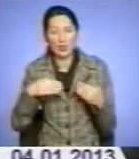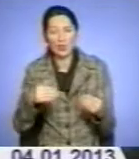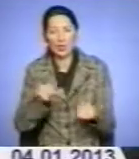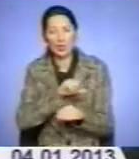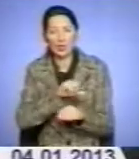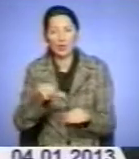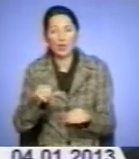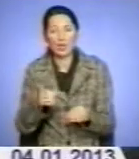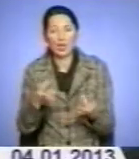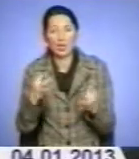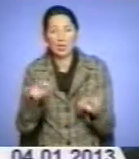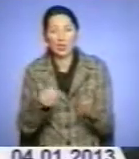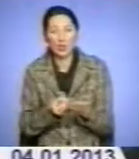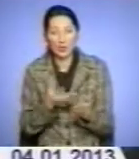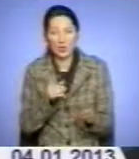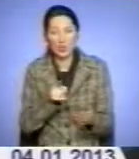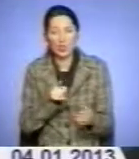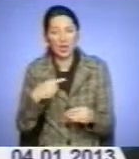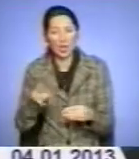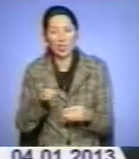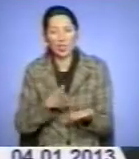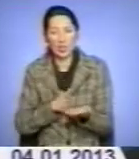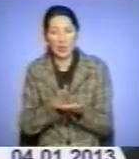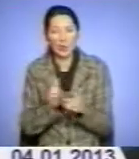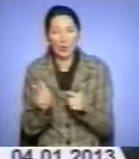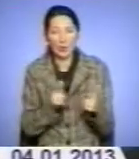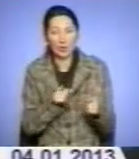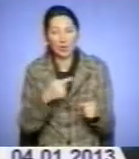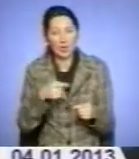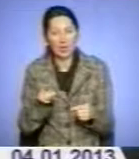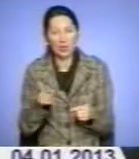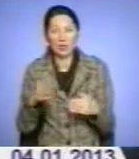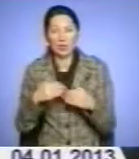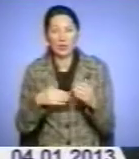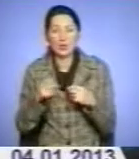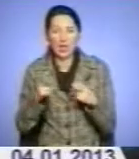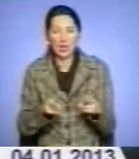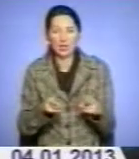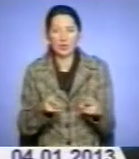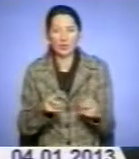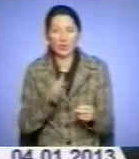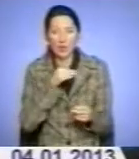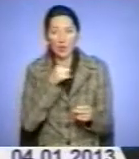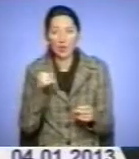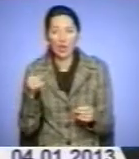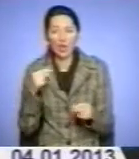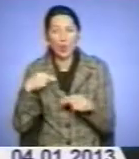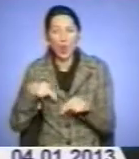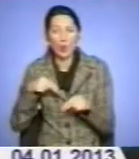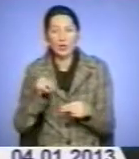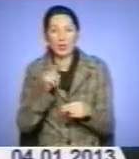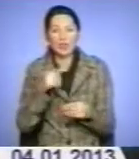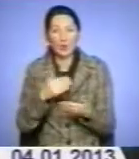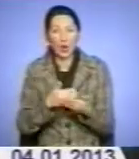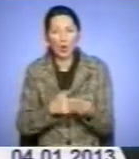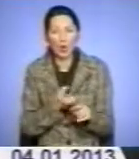оцінювання на той чи інший напрямок підготовки, ту чи іншу спеціальність. Під час роботи з програмою